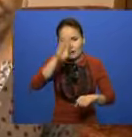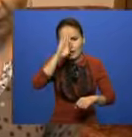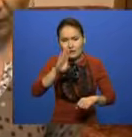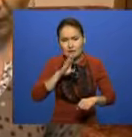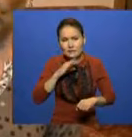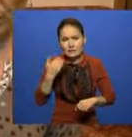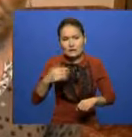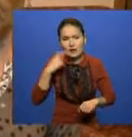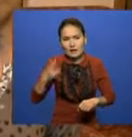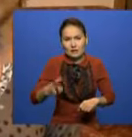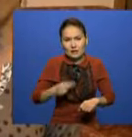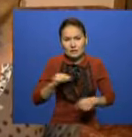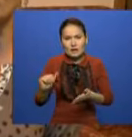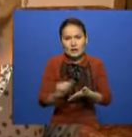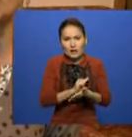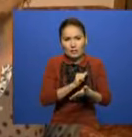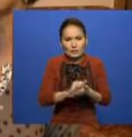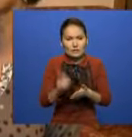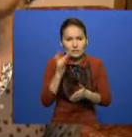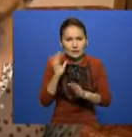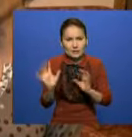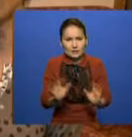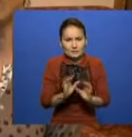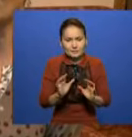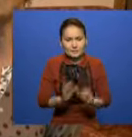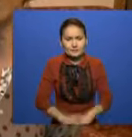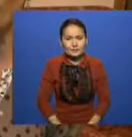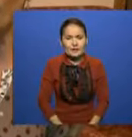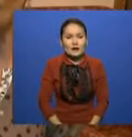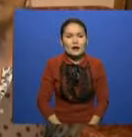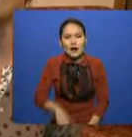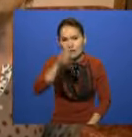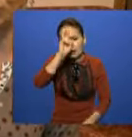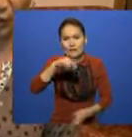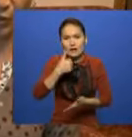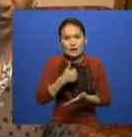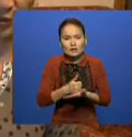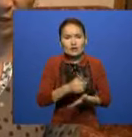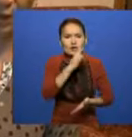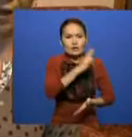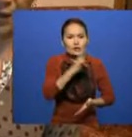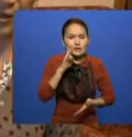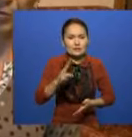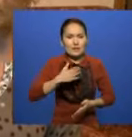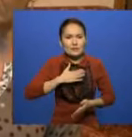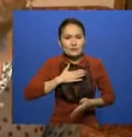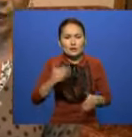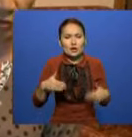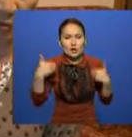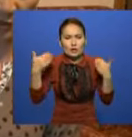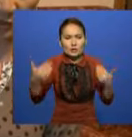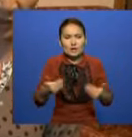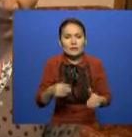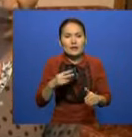было. Президентіміз ардагерлерге үнемі көңіл бөліп, қамқорлық жасап келеді. Жылда солай. Ал ұлы жеңістің 70 жылдық алдындағы